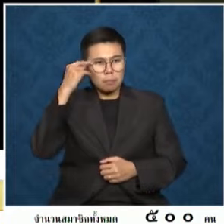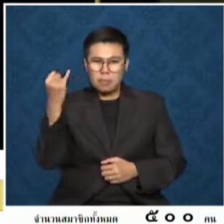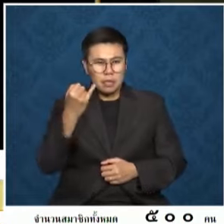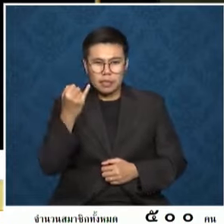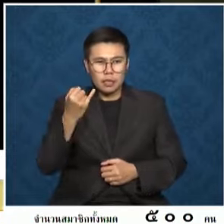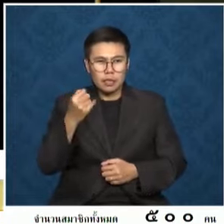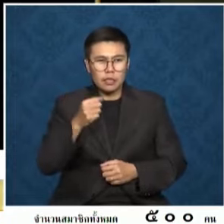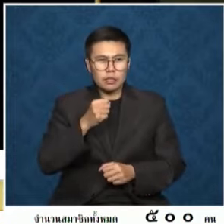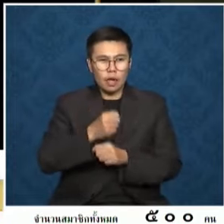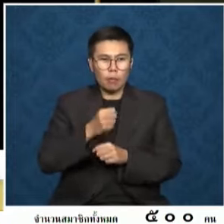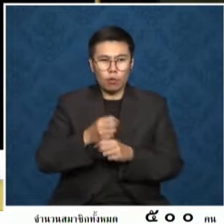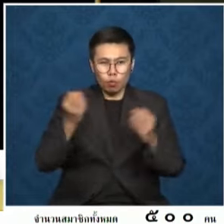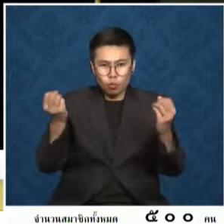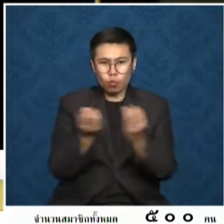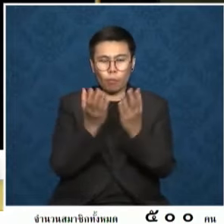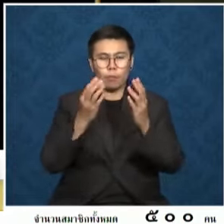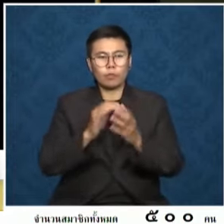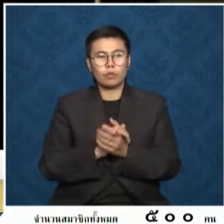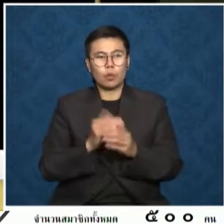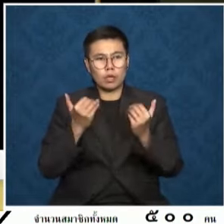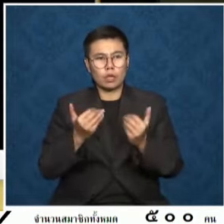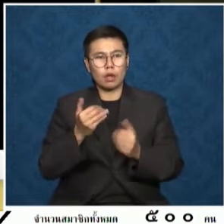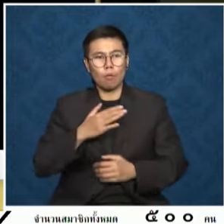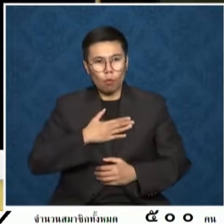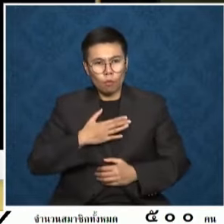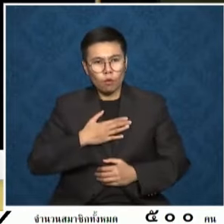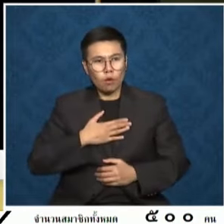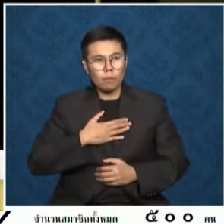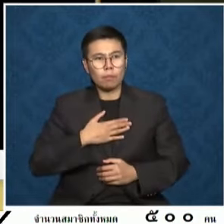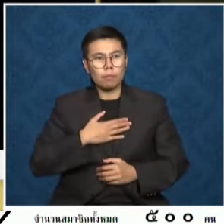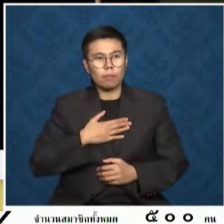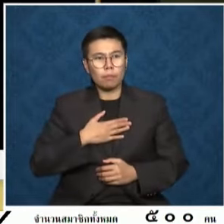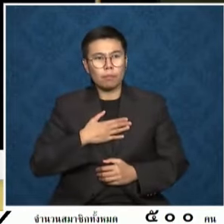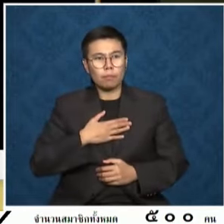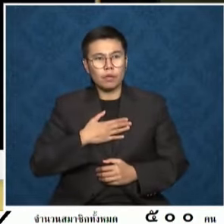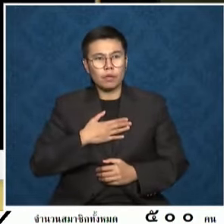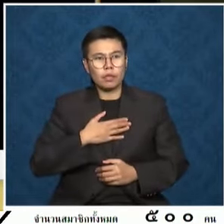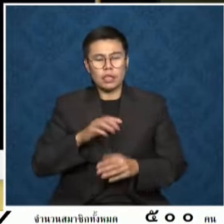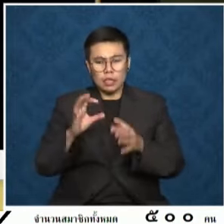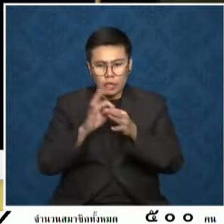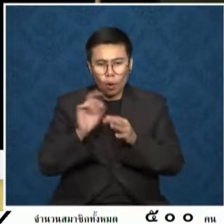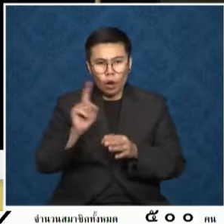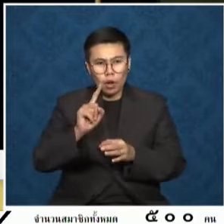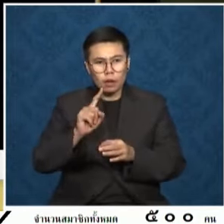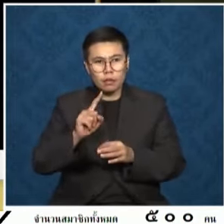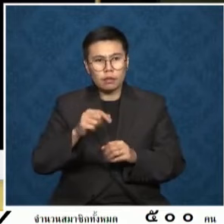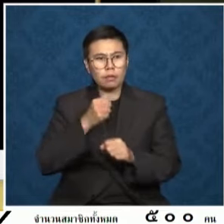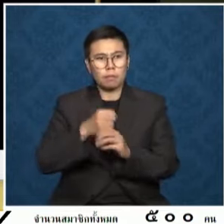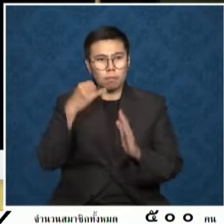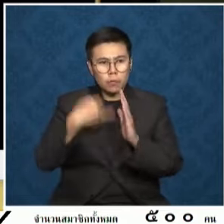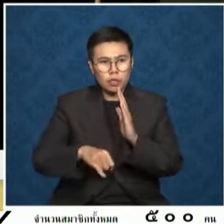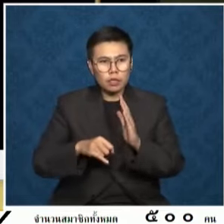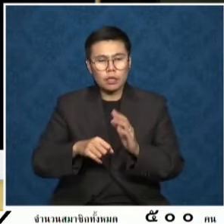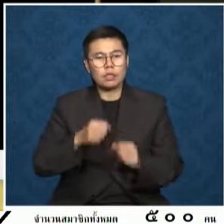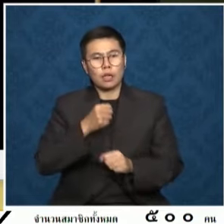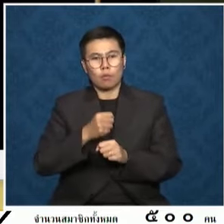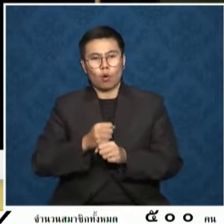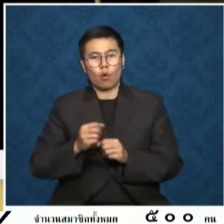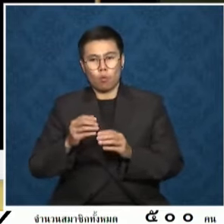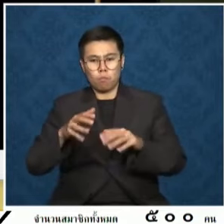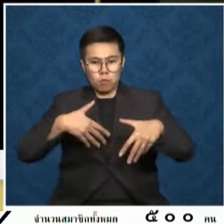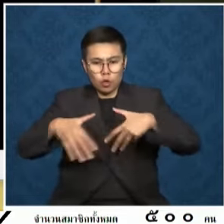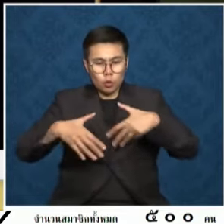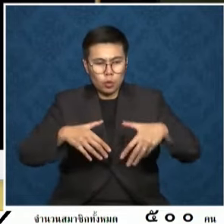ากสร้างความแตกแยกและคุณกำลังจะนำผมไปสู่ในสิ่งที่ไม่ถูกต้องและสร้างความเข้าใจผิด